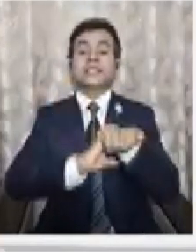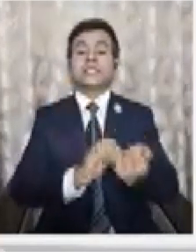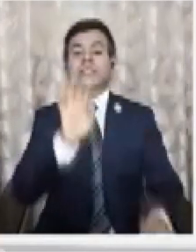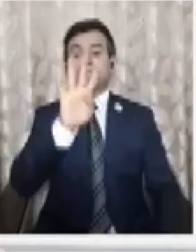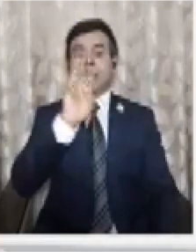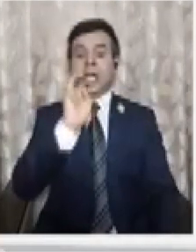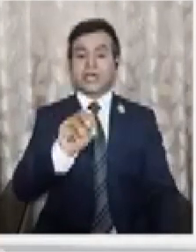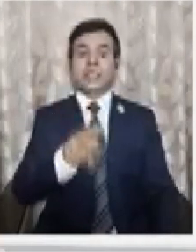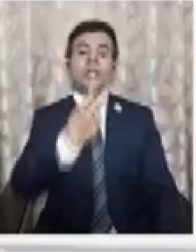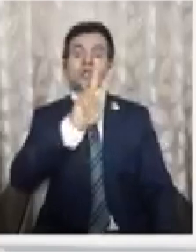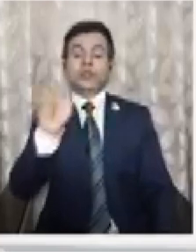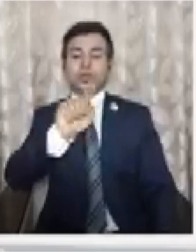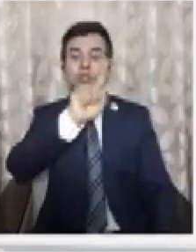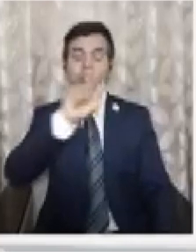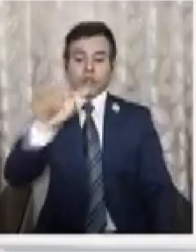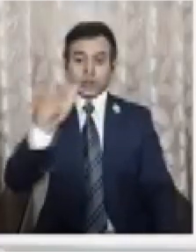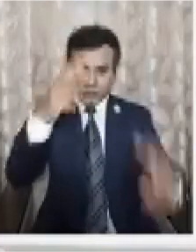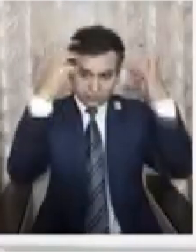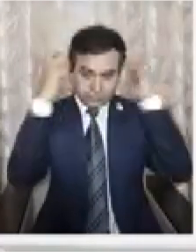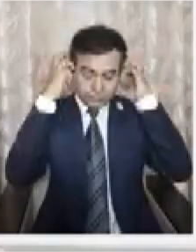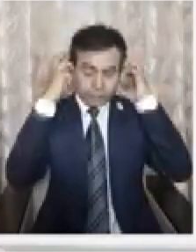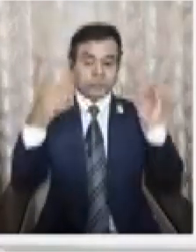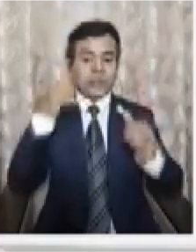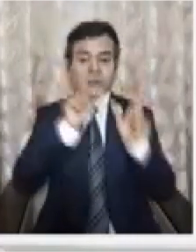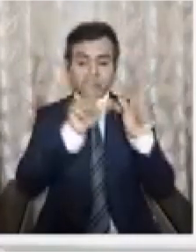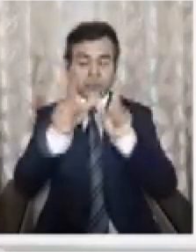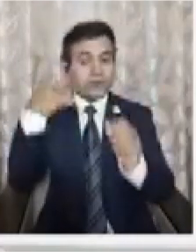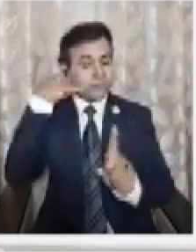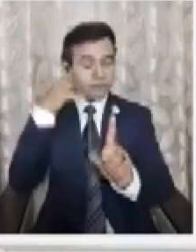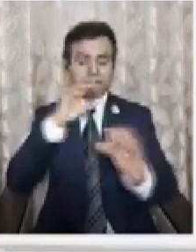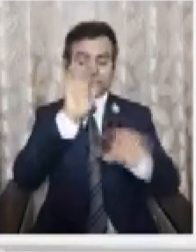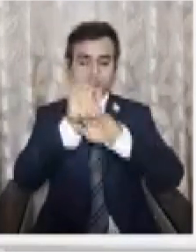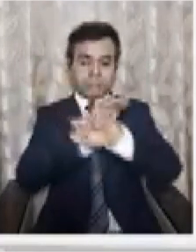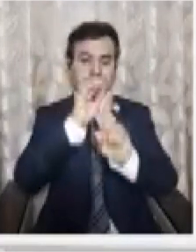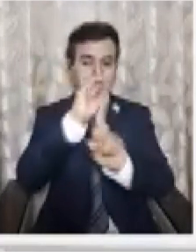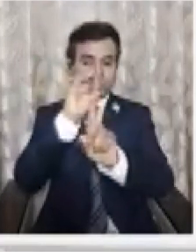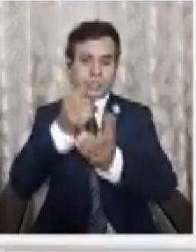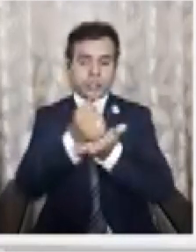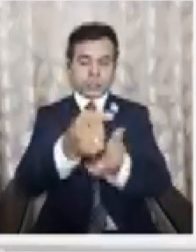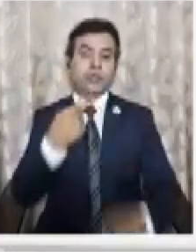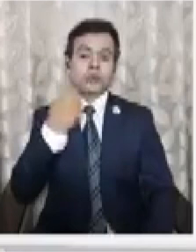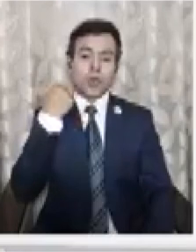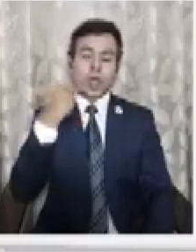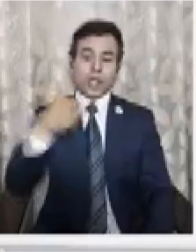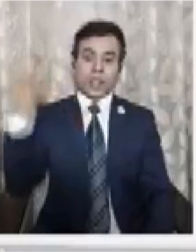আরও নতুন সংযোজিত হয়েছে 5 জন। স্বেচ্ছাভিত্তিতে সেবাদানকারী চিকিৎসক 4,217 জন।